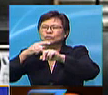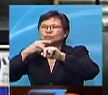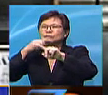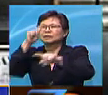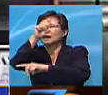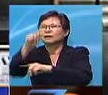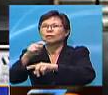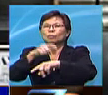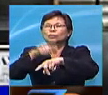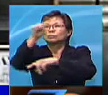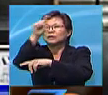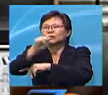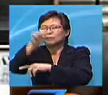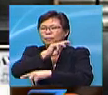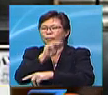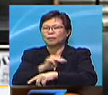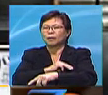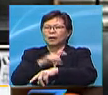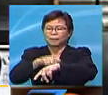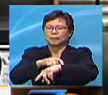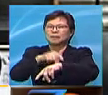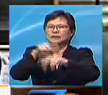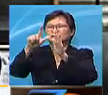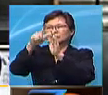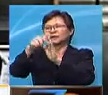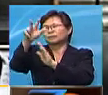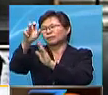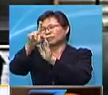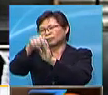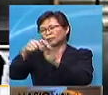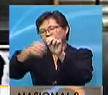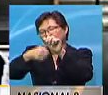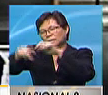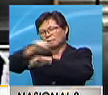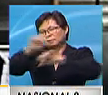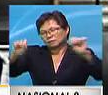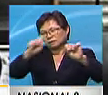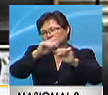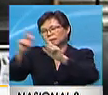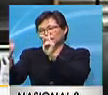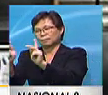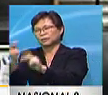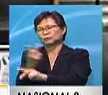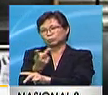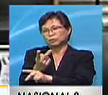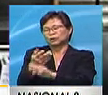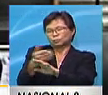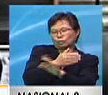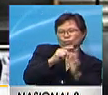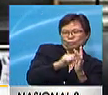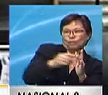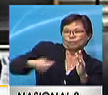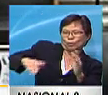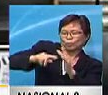menteri hendaklah mengambil masa 30 minit pada setiap hari Selasa dan khamis sebelum permulaan